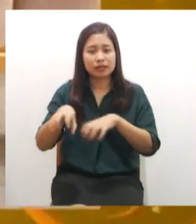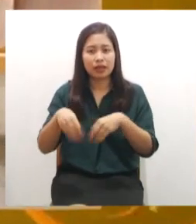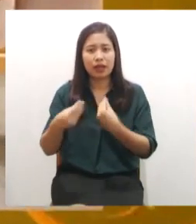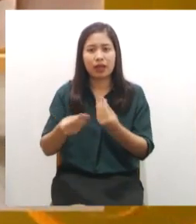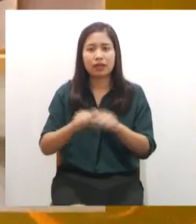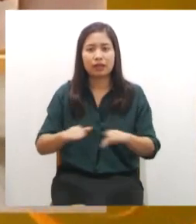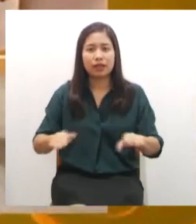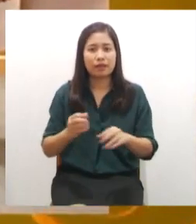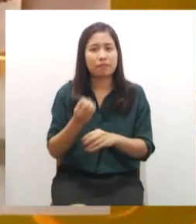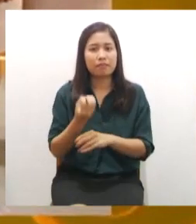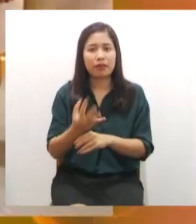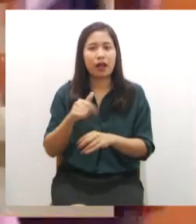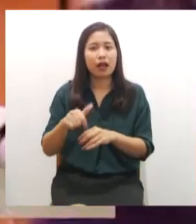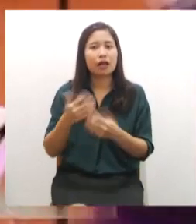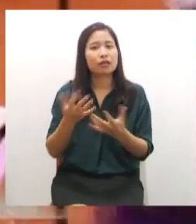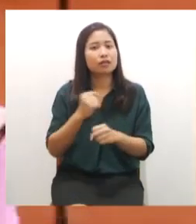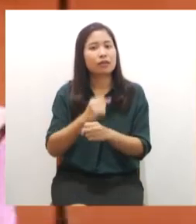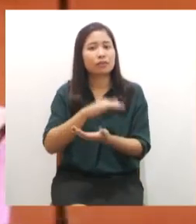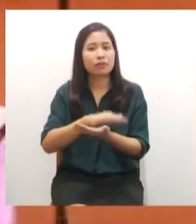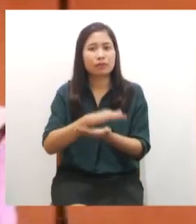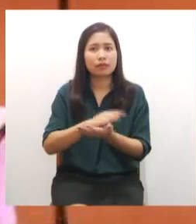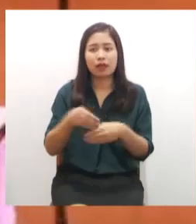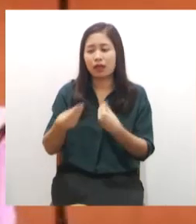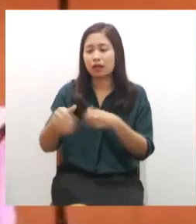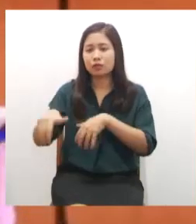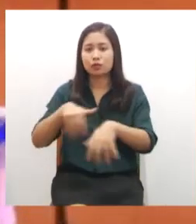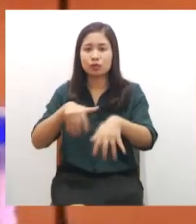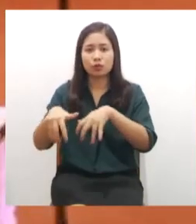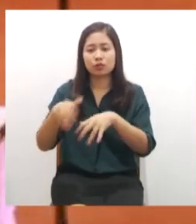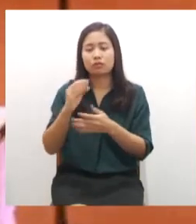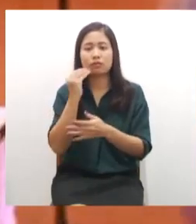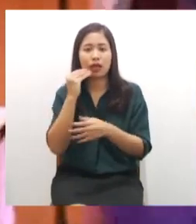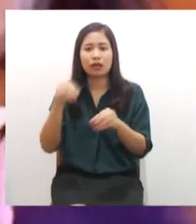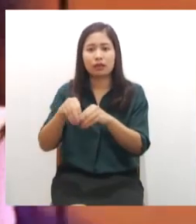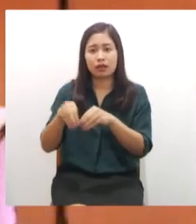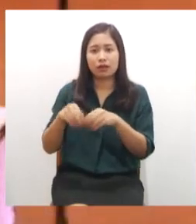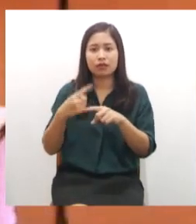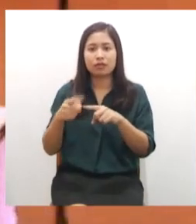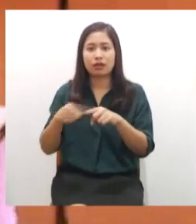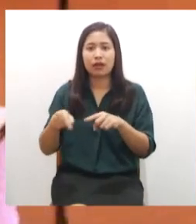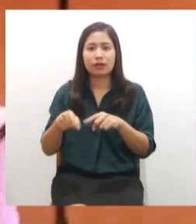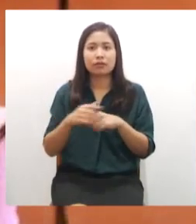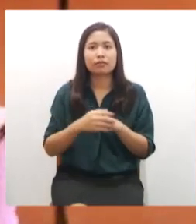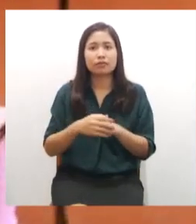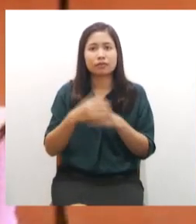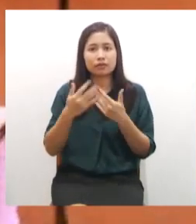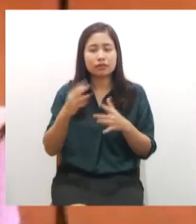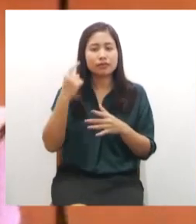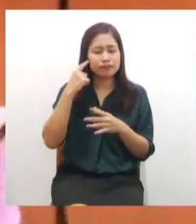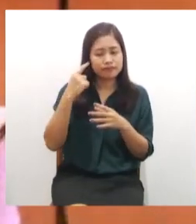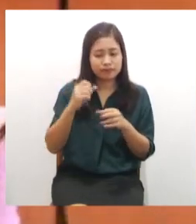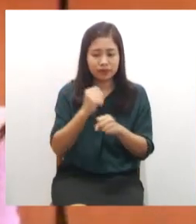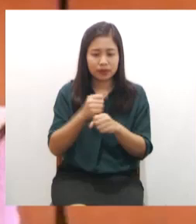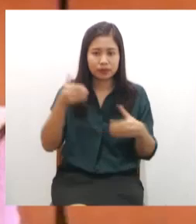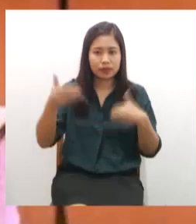ถ้าเราจะทำกับชาวบ้านก็ให้ได้มากที่สุดเพื่อที่ว่าเด็กหรือว่าชาวบ้านเนี่ยจะขยายกิจกรรมที่เราท